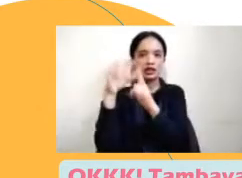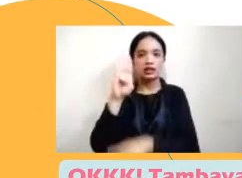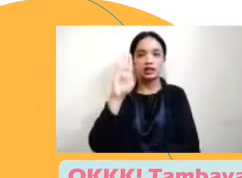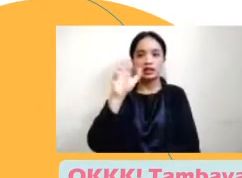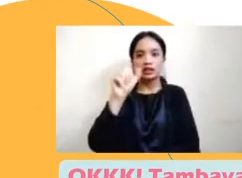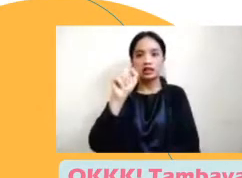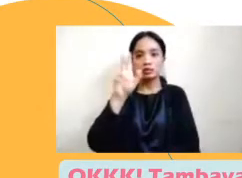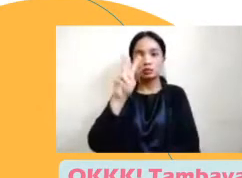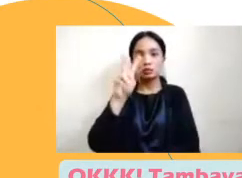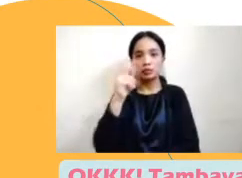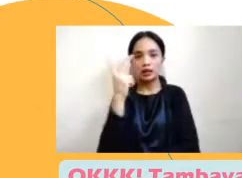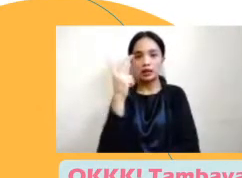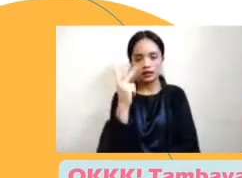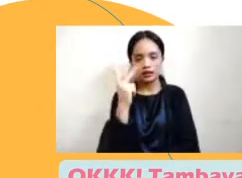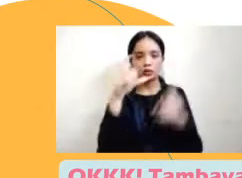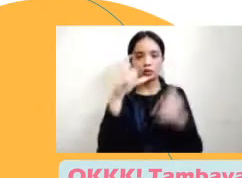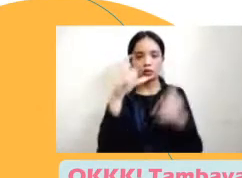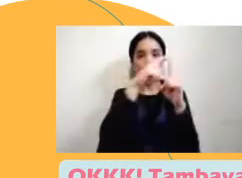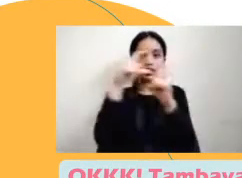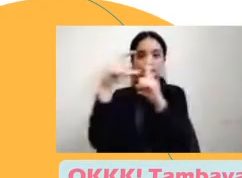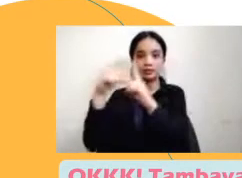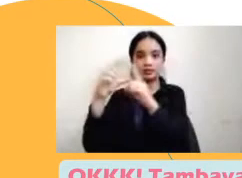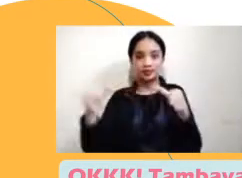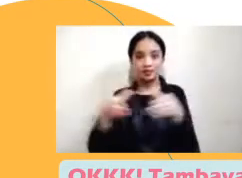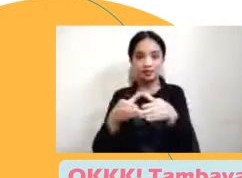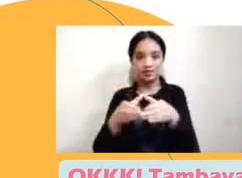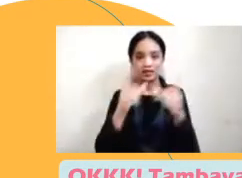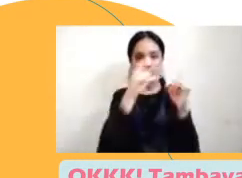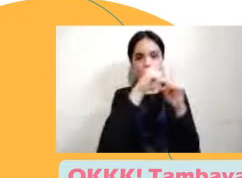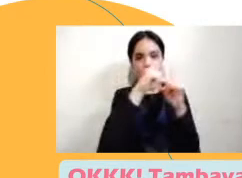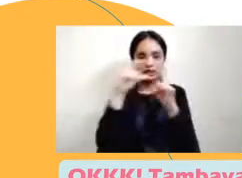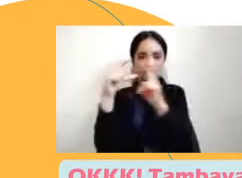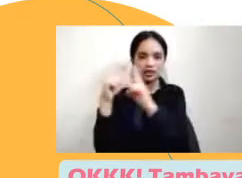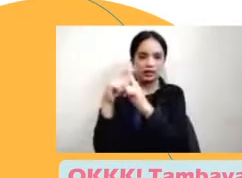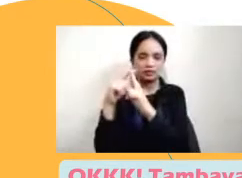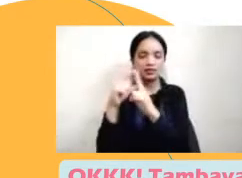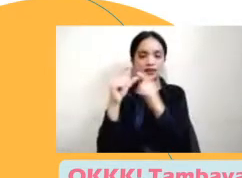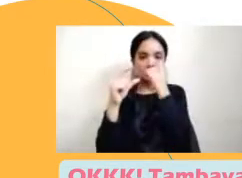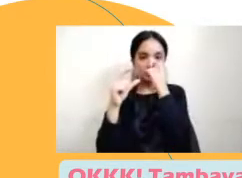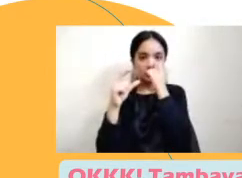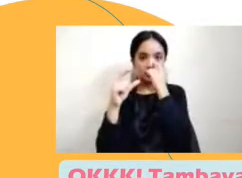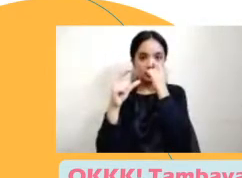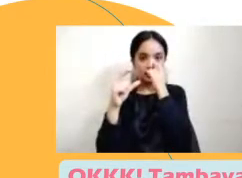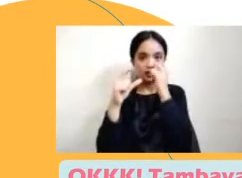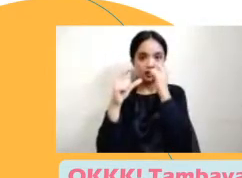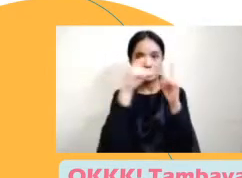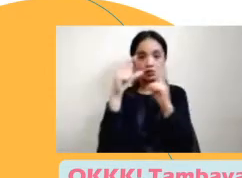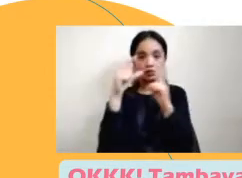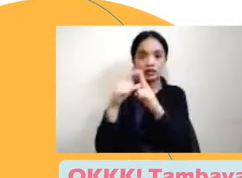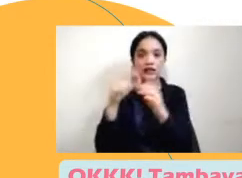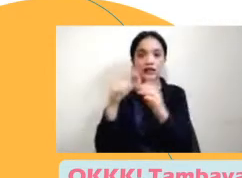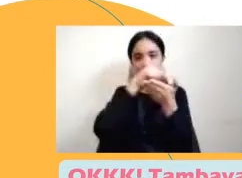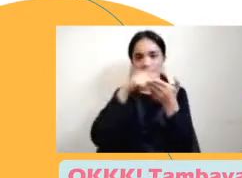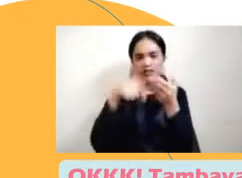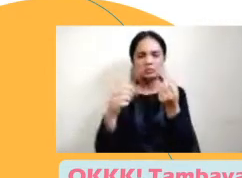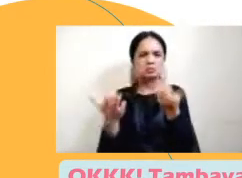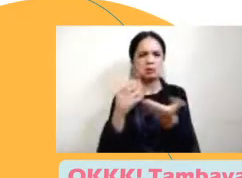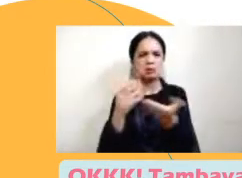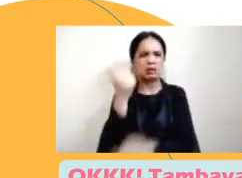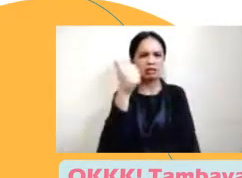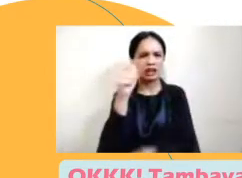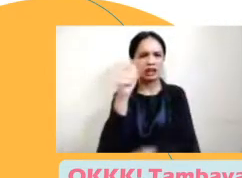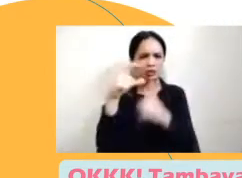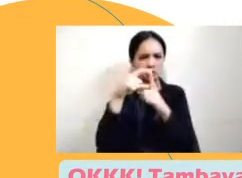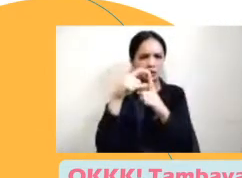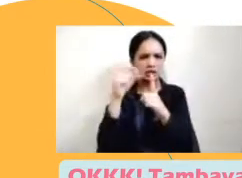mga salita. Word bank. Yan. So, lista tayo ng mga keywords. Let's say, siguro mga 10.